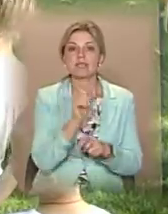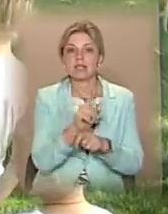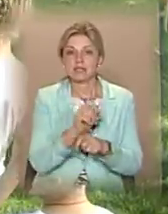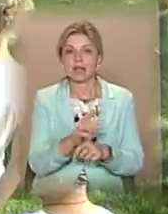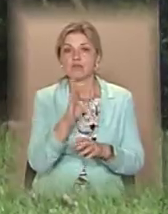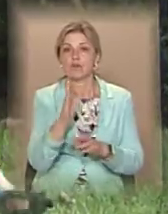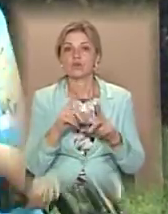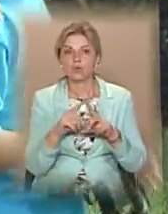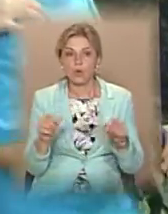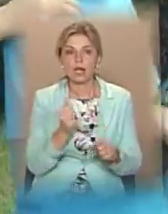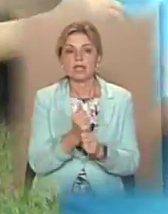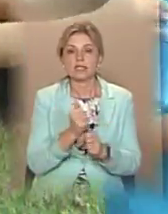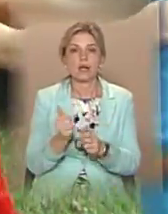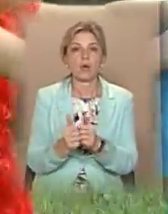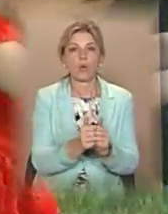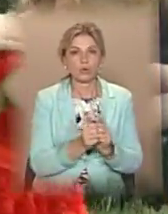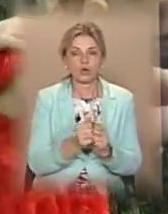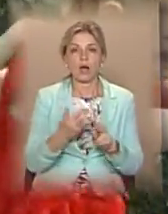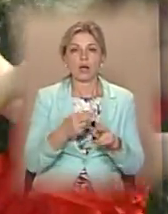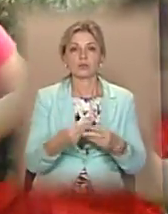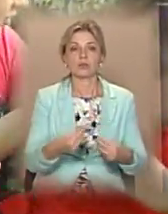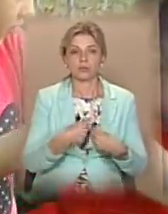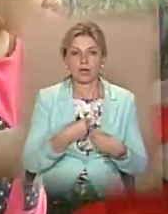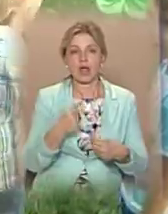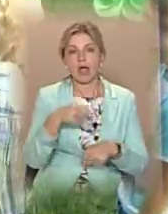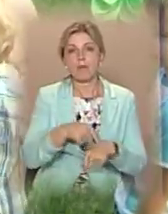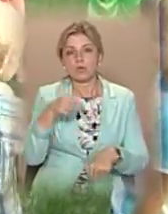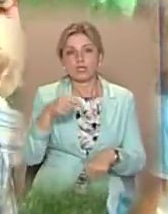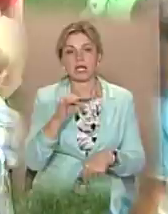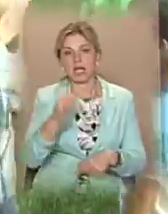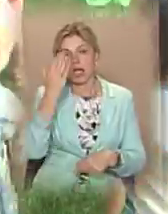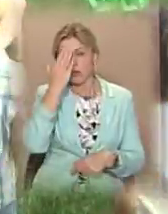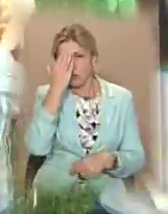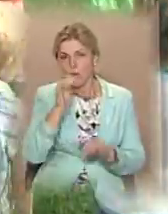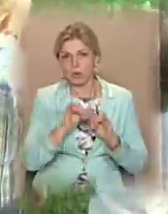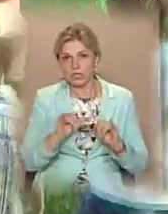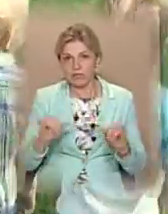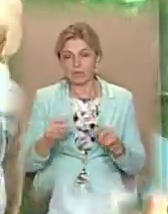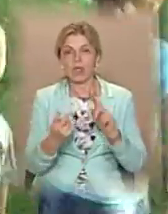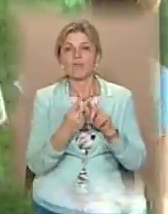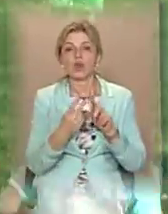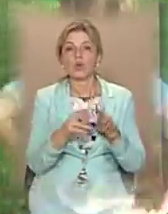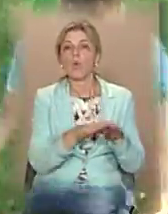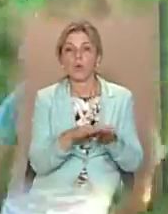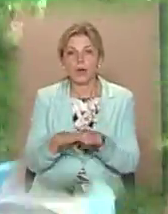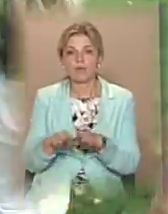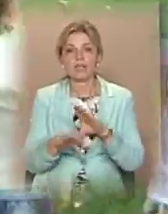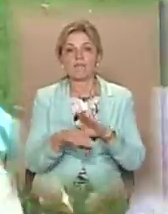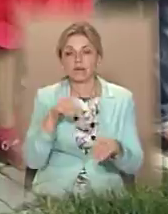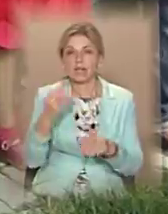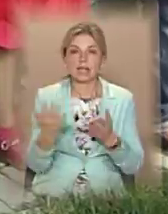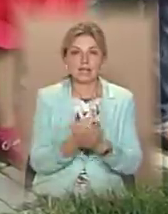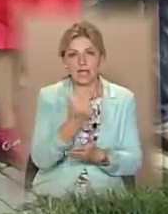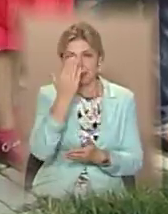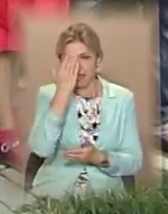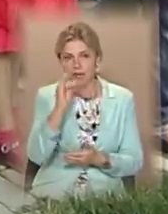дитини оточення, що сприятиме її емоційному, інтелектуальному та творчому розвитку. Завдання другого рівня – виявити талант малюка, звернути